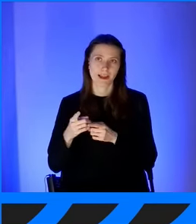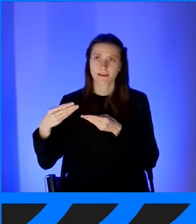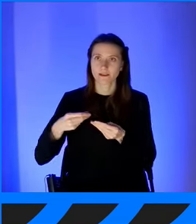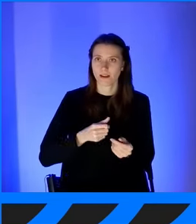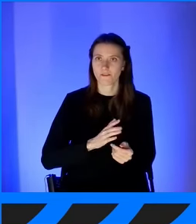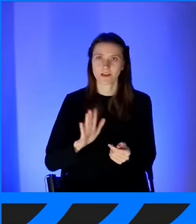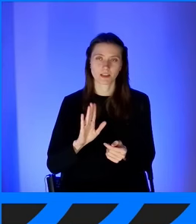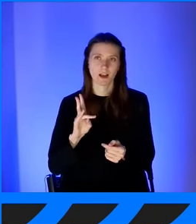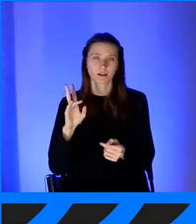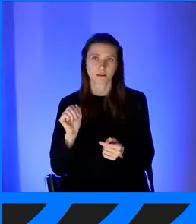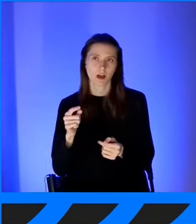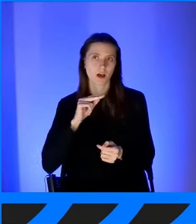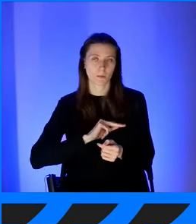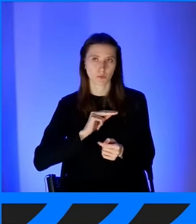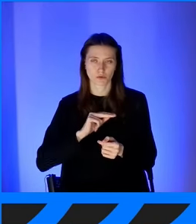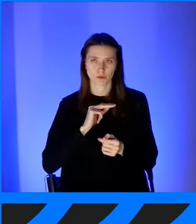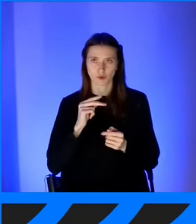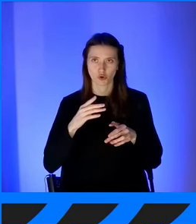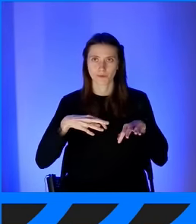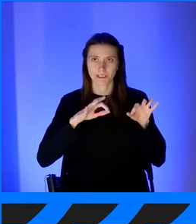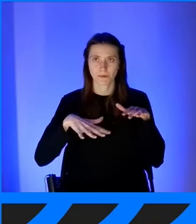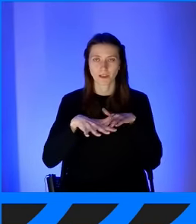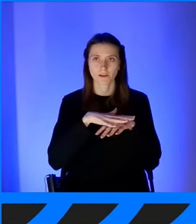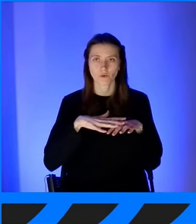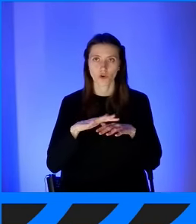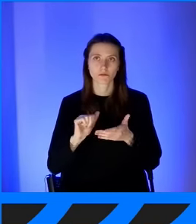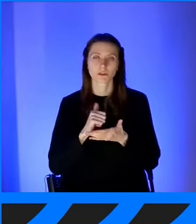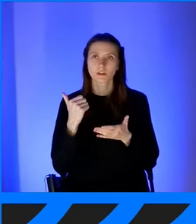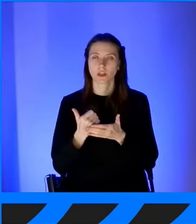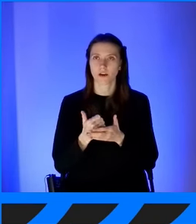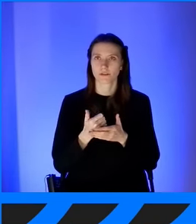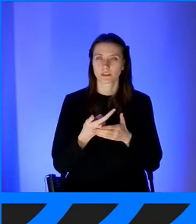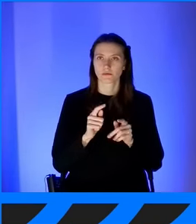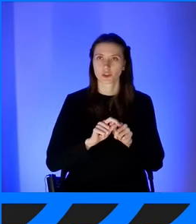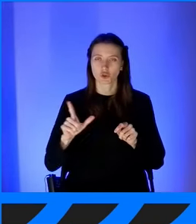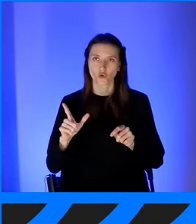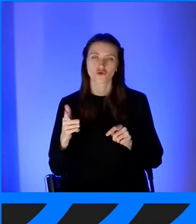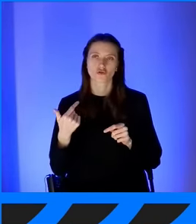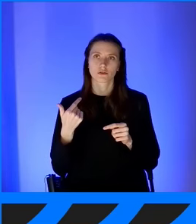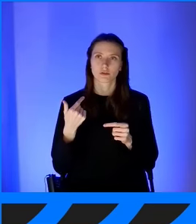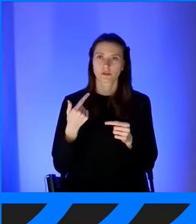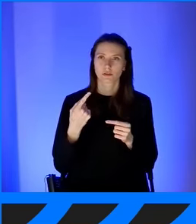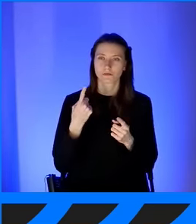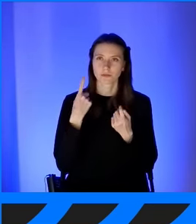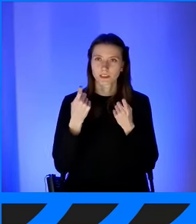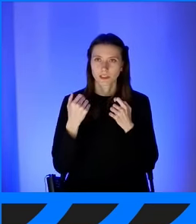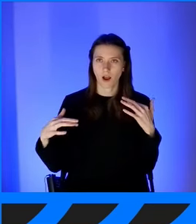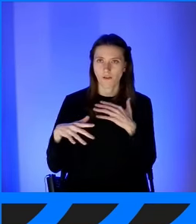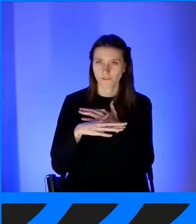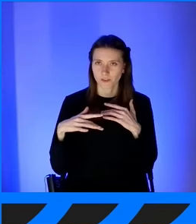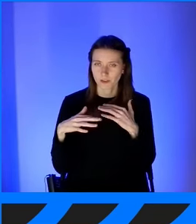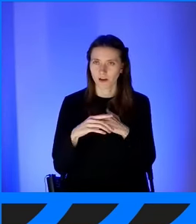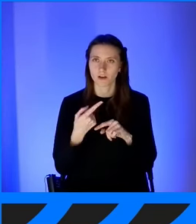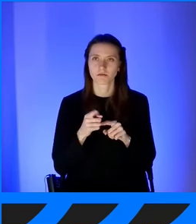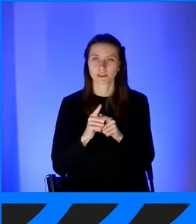сказывается на функциональности платформы. То есть основной источник трафика – это мобильные приложения, там у нас все хорошо. С